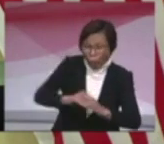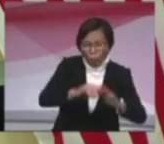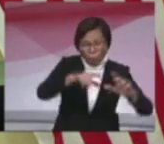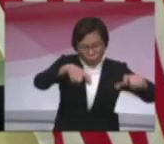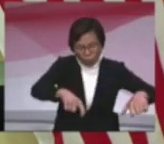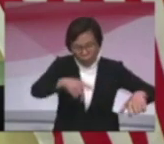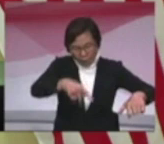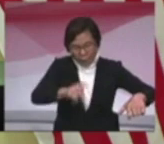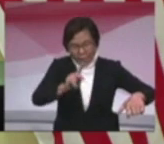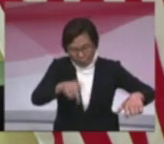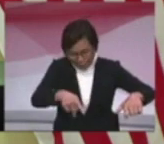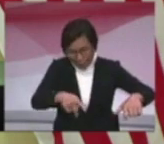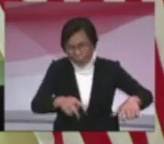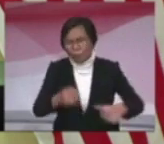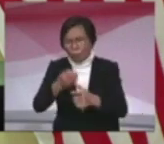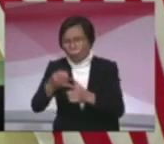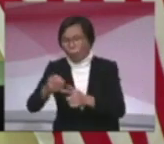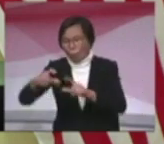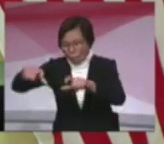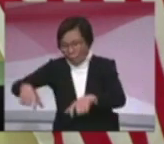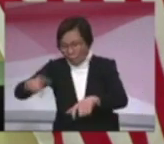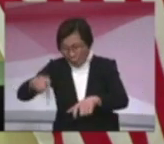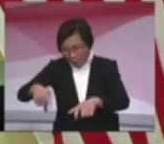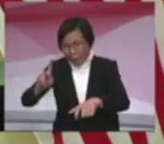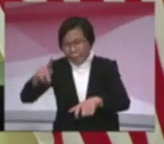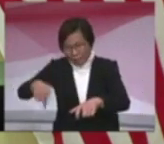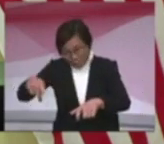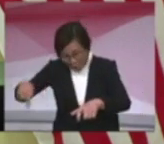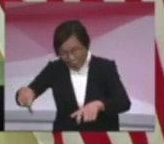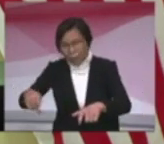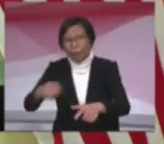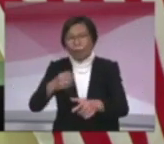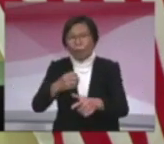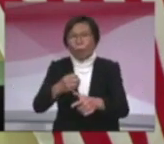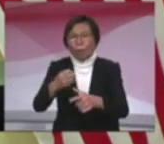PKP, PKPB dan PKPP